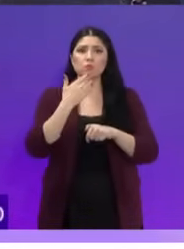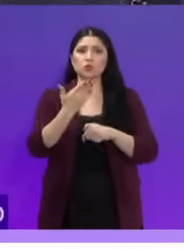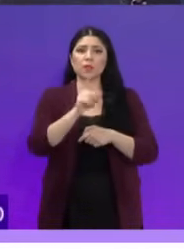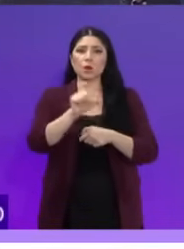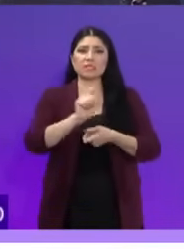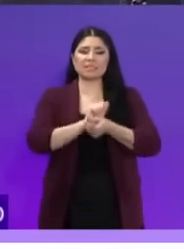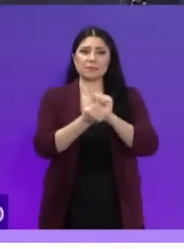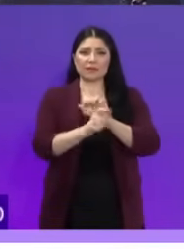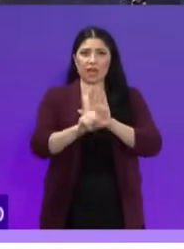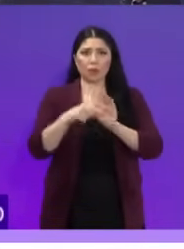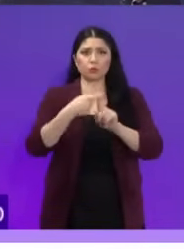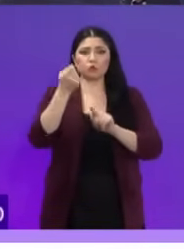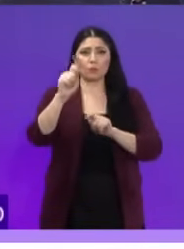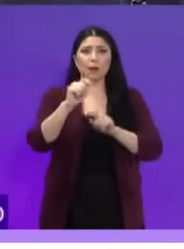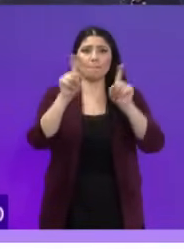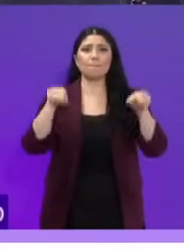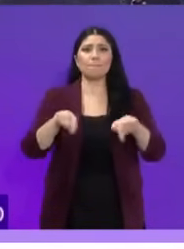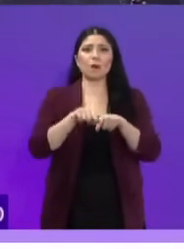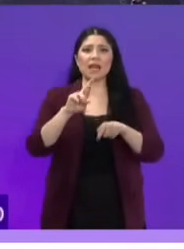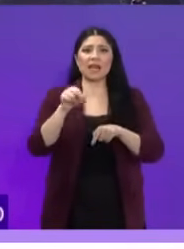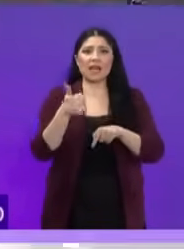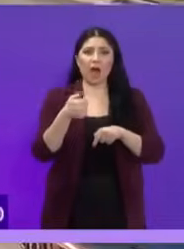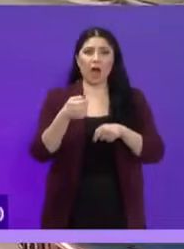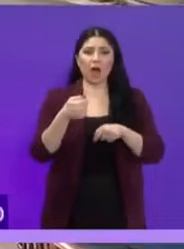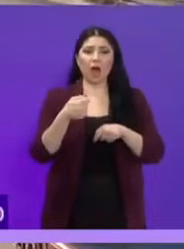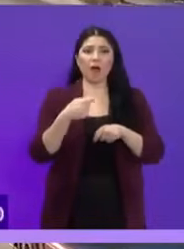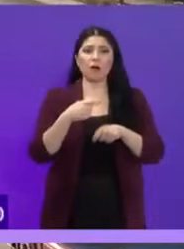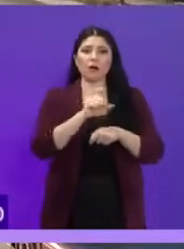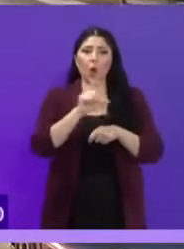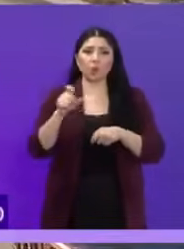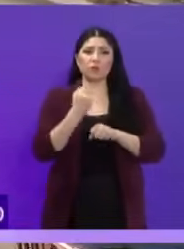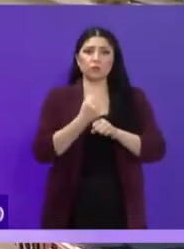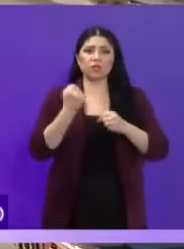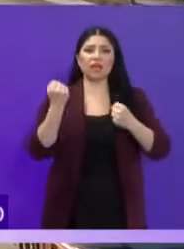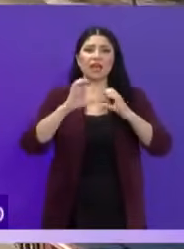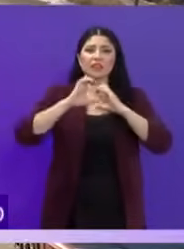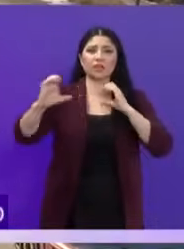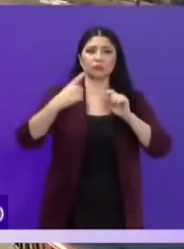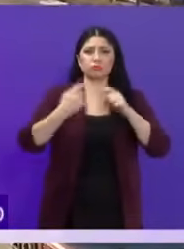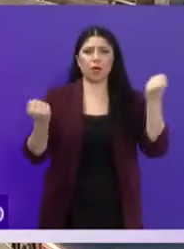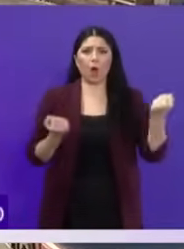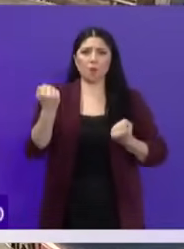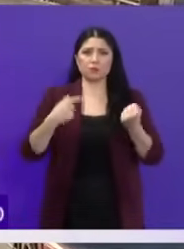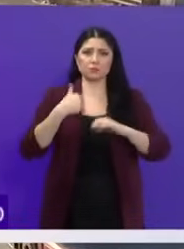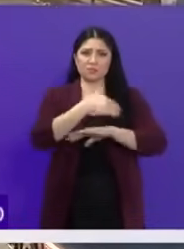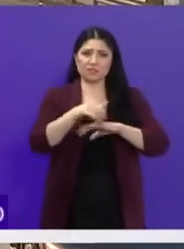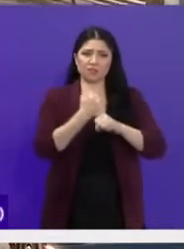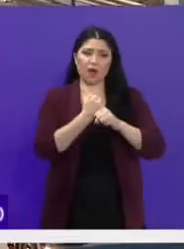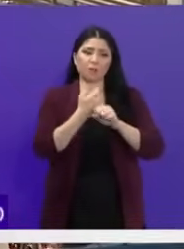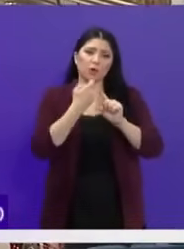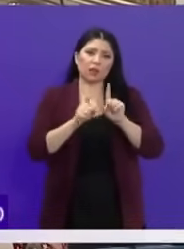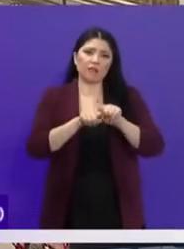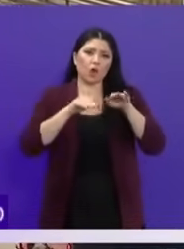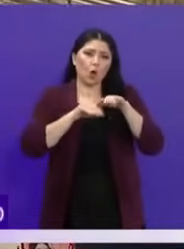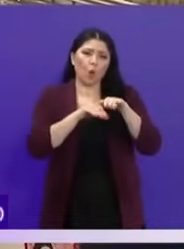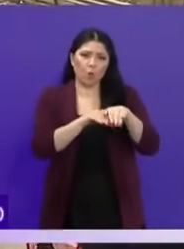de schimbările de legi și de scumpirile polițelor RCA, au scos tirurile și camioanele pe străzi și merg încet în coloană.